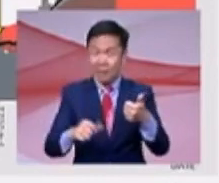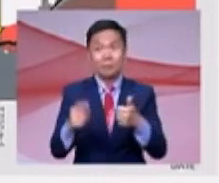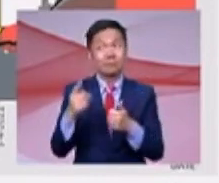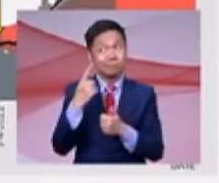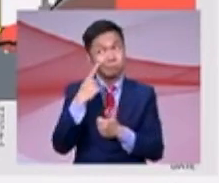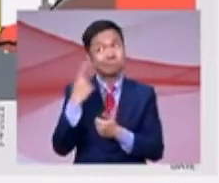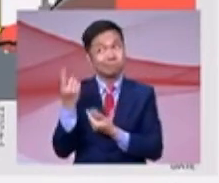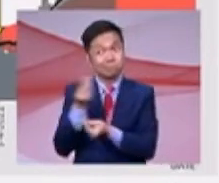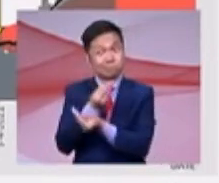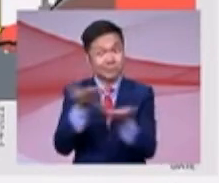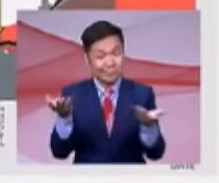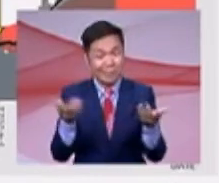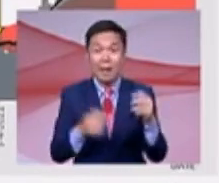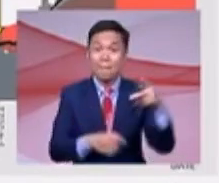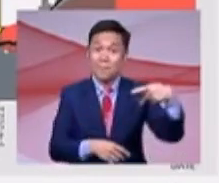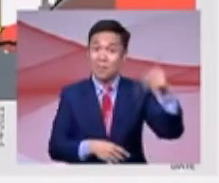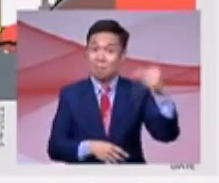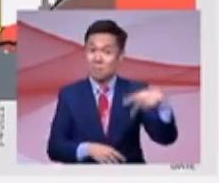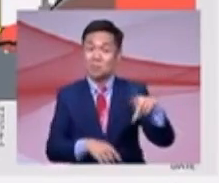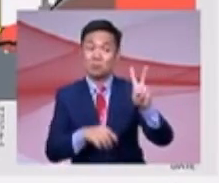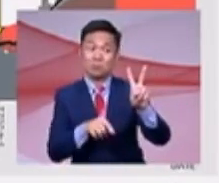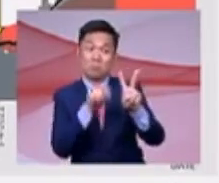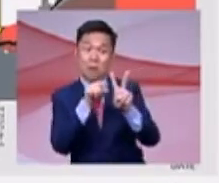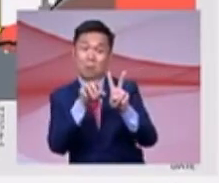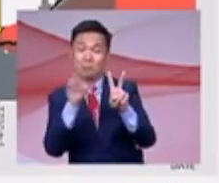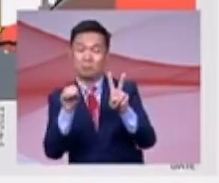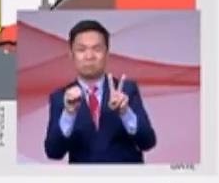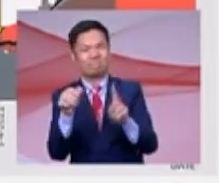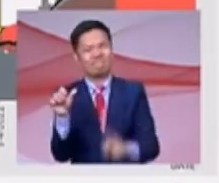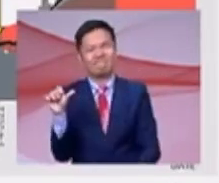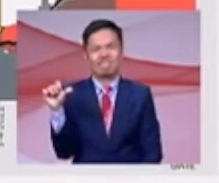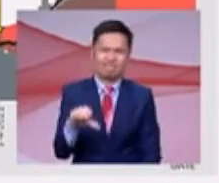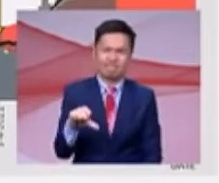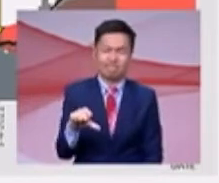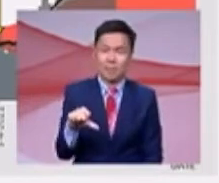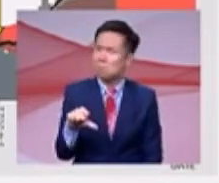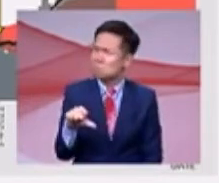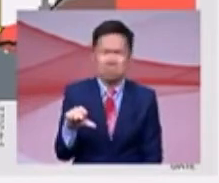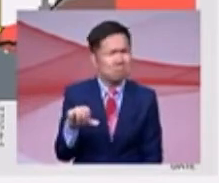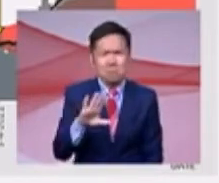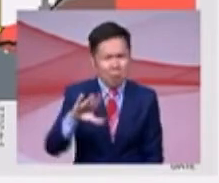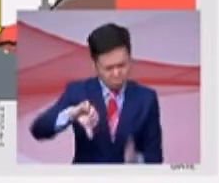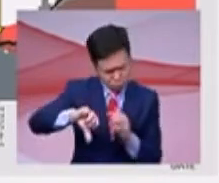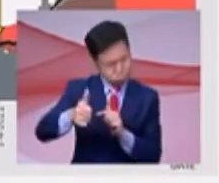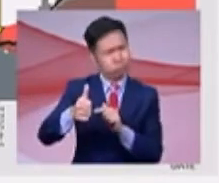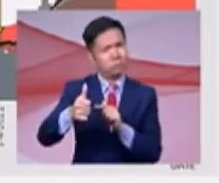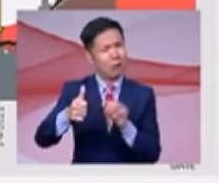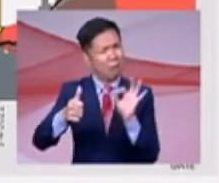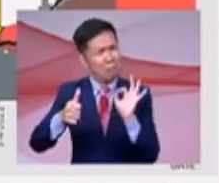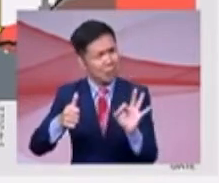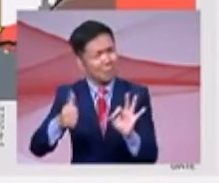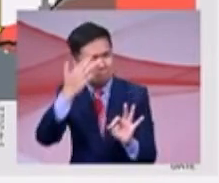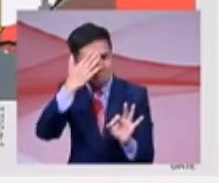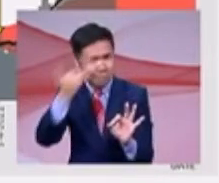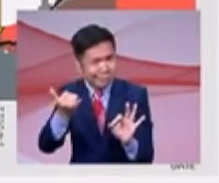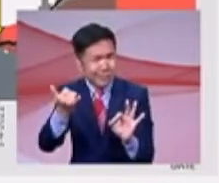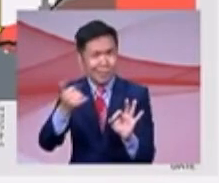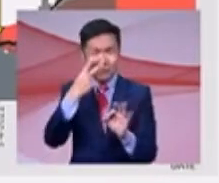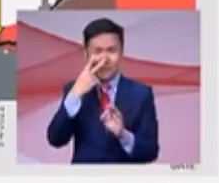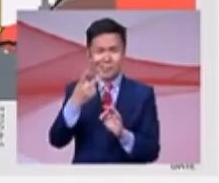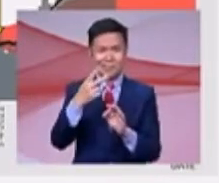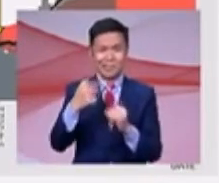dengar katakan PKP 2.0 gagal. Tetapi sebenarnya tak gagal, sebab kita lihat